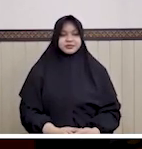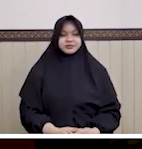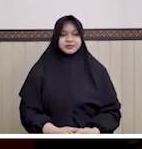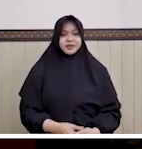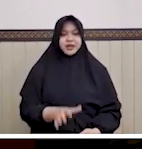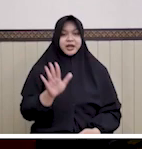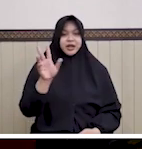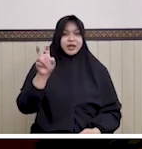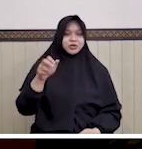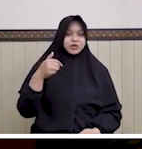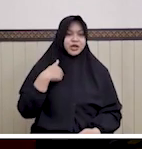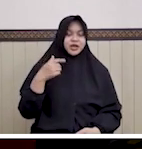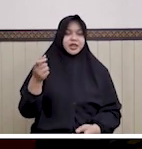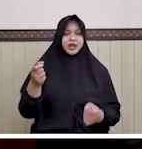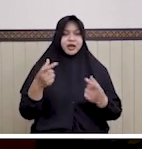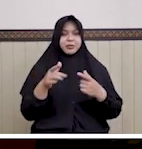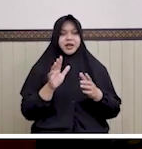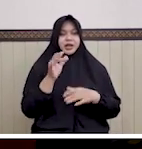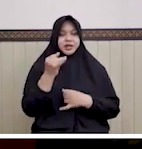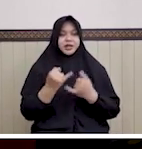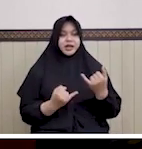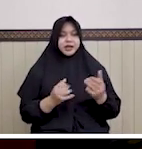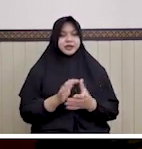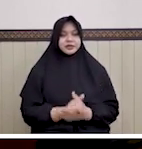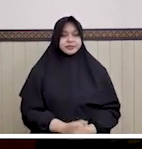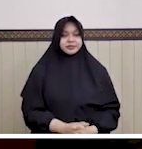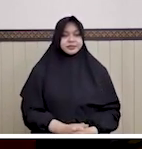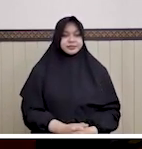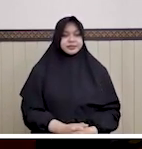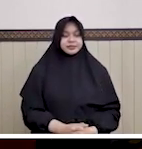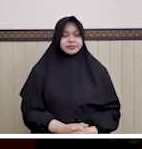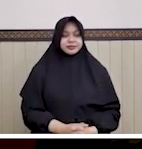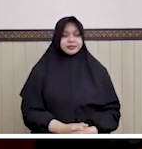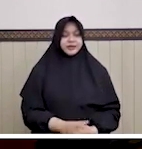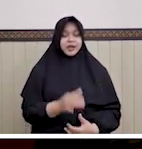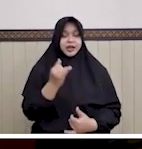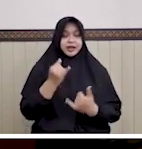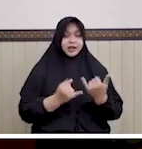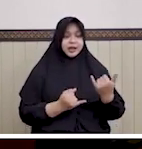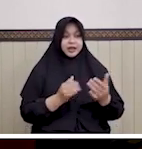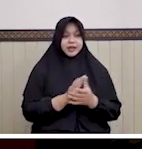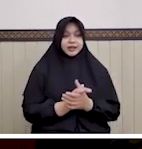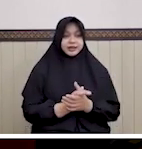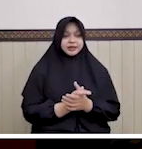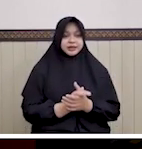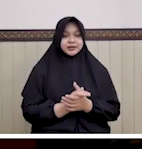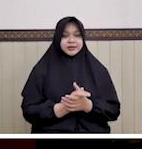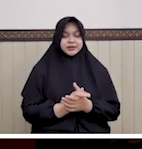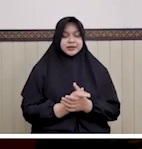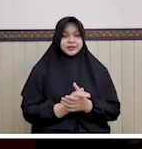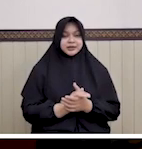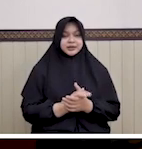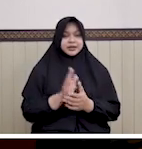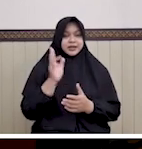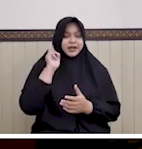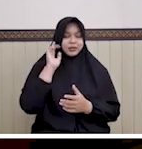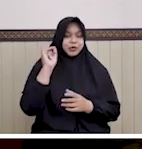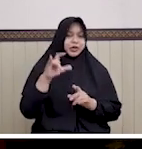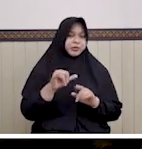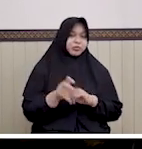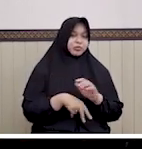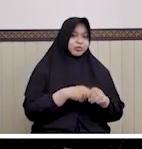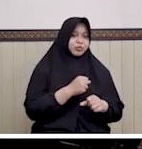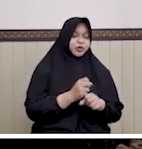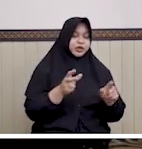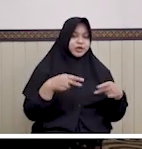100 ada tanggapan hingga Pak Ya akhir-akhir baik yang terakhir ini dari Mbak Ipung